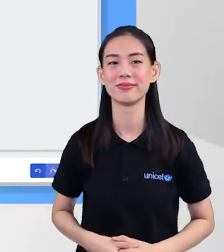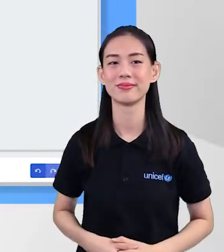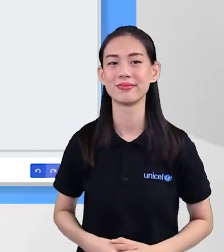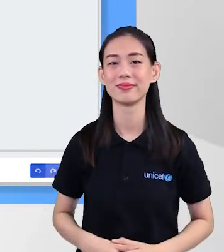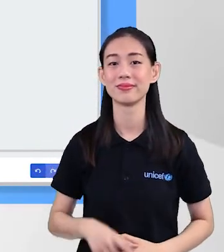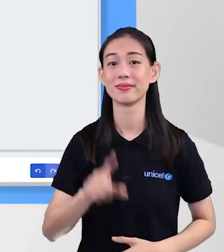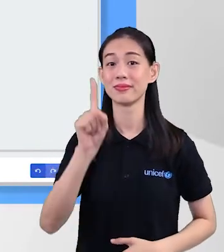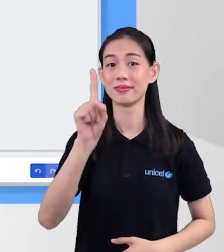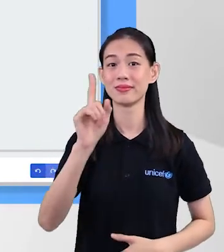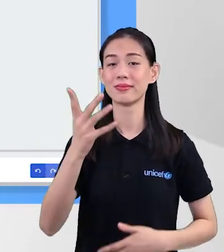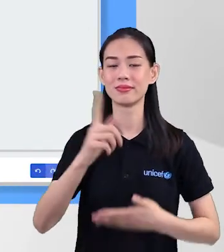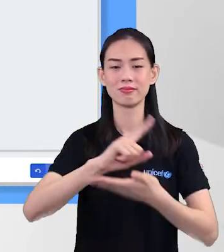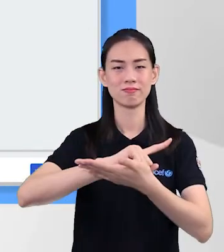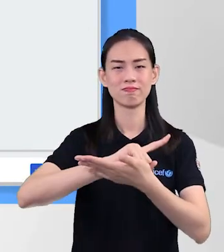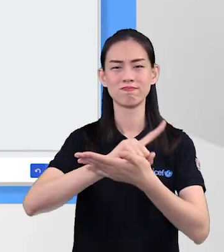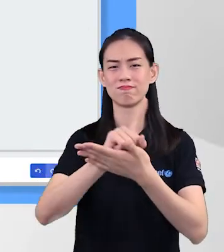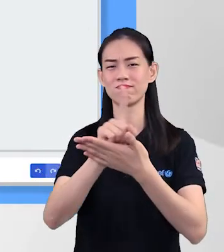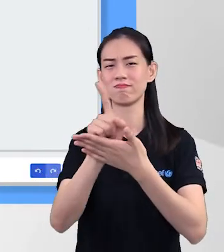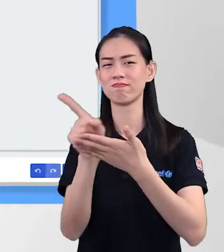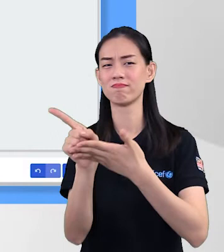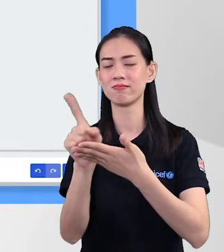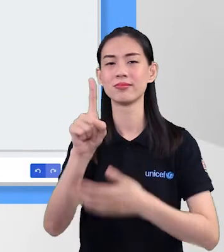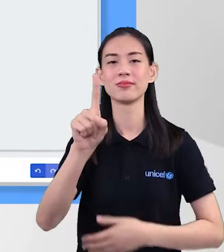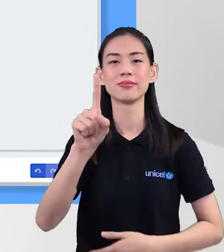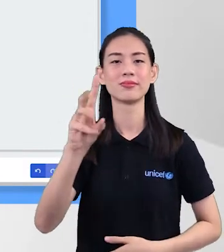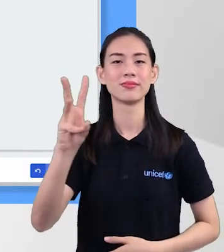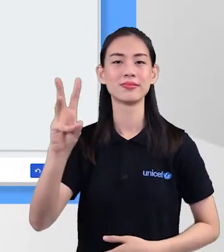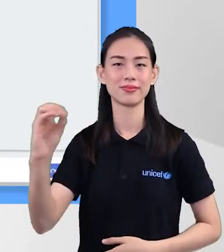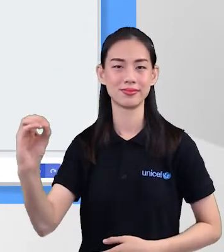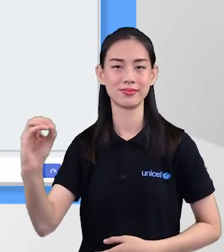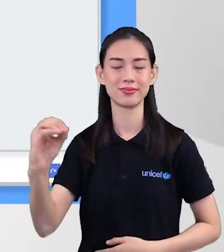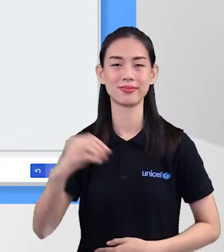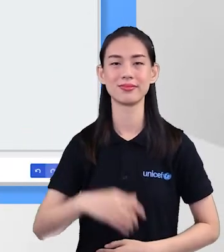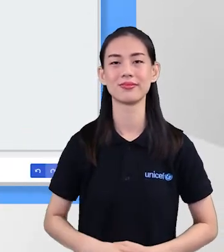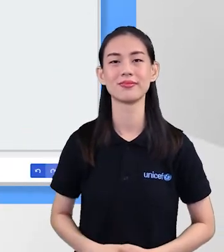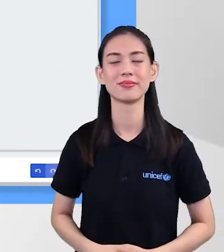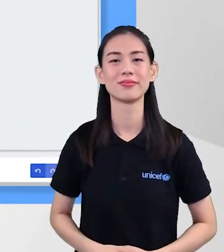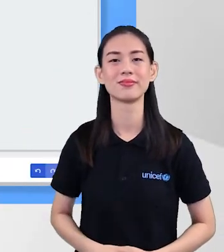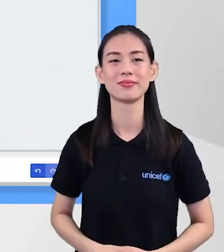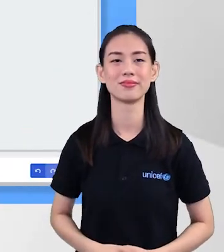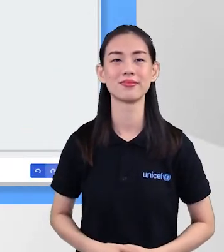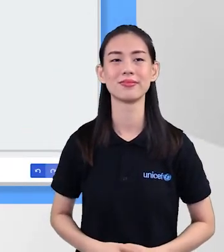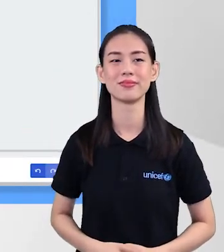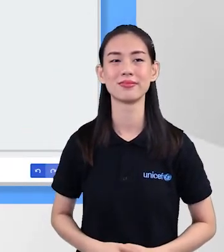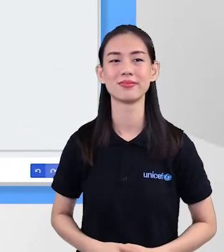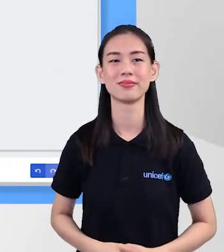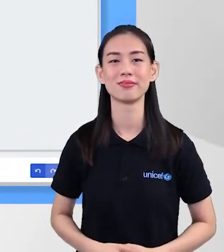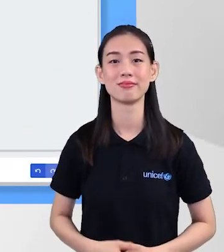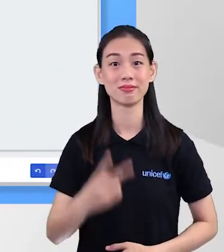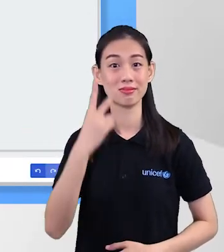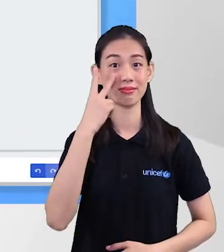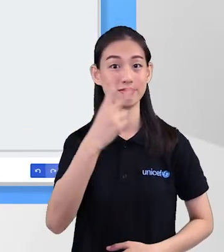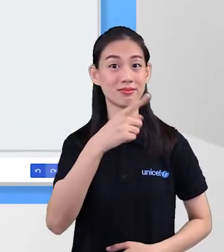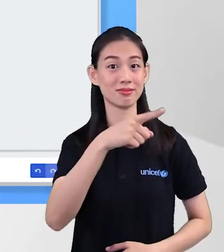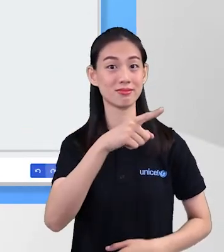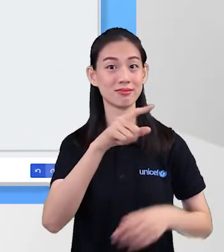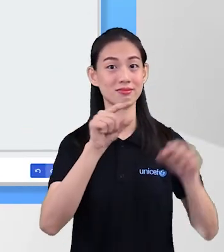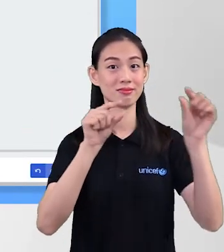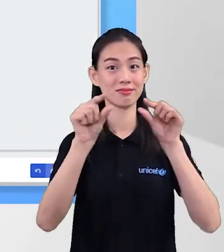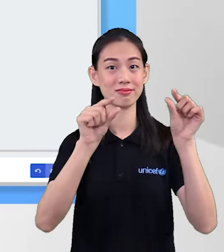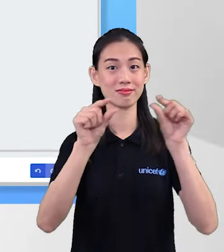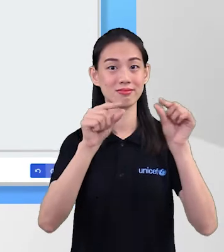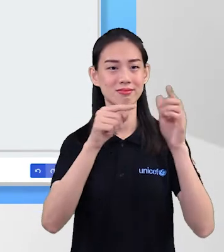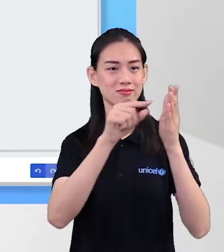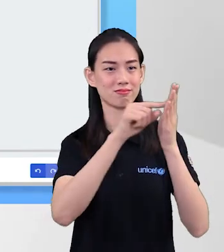Ubah posisi pertama daripada 90 darjah kepada 160 darjah. Anda boleh melihat lengan servo motor berubah